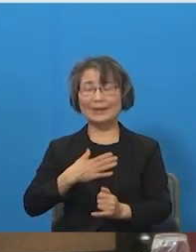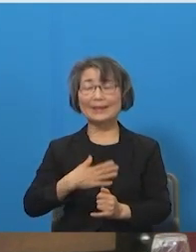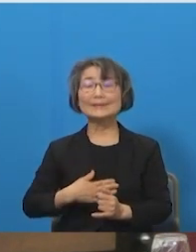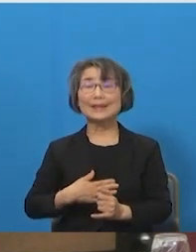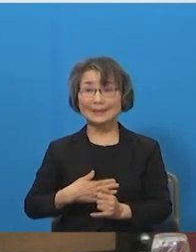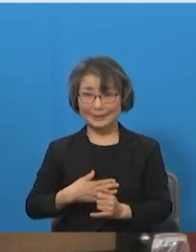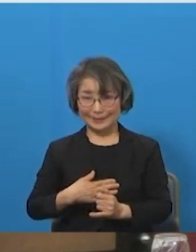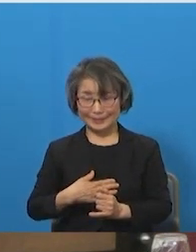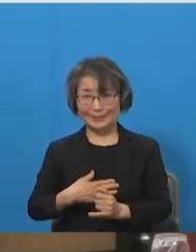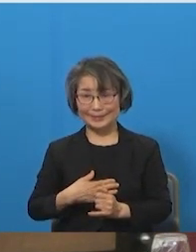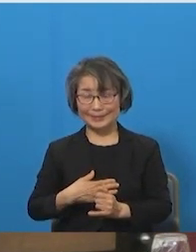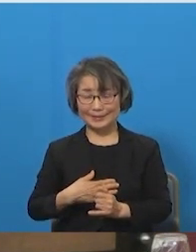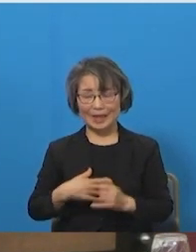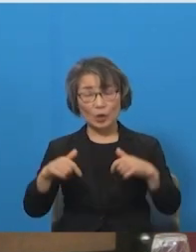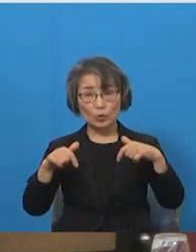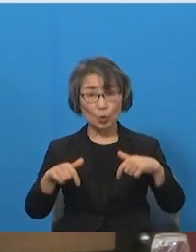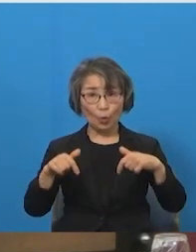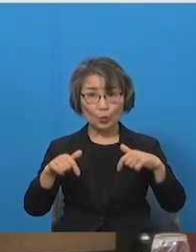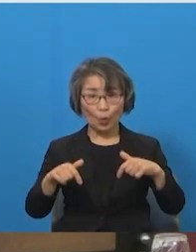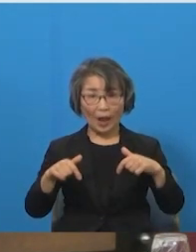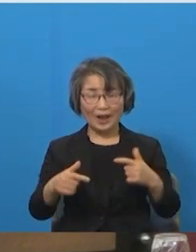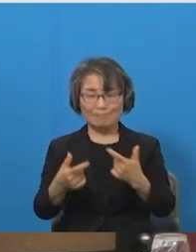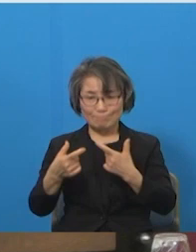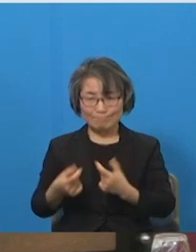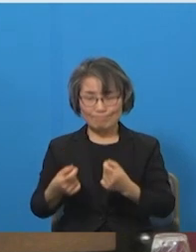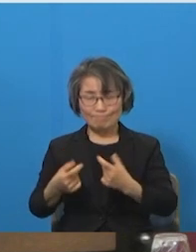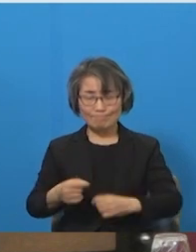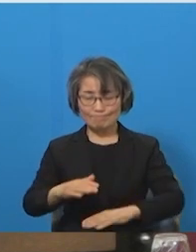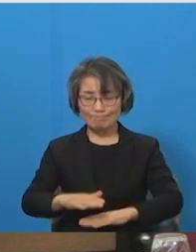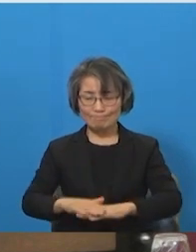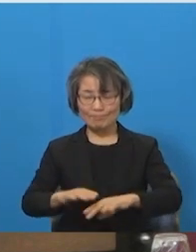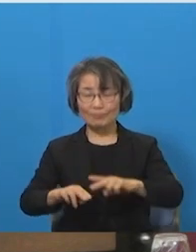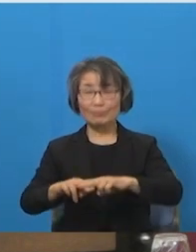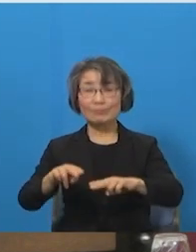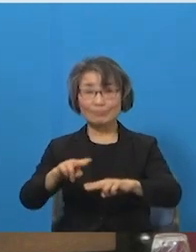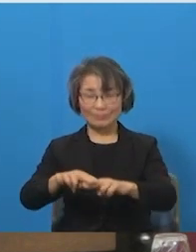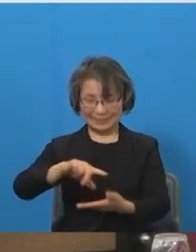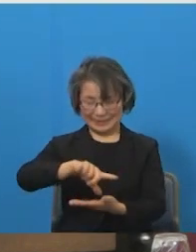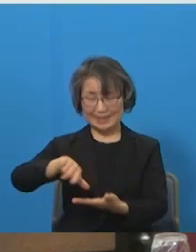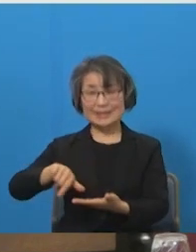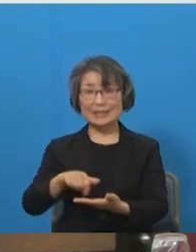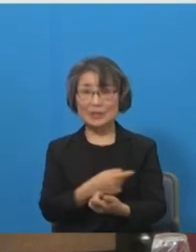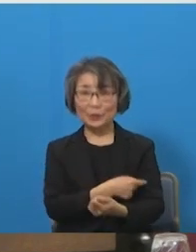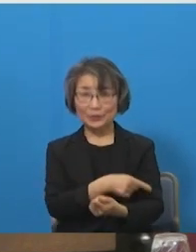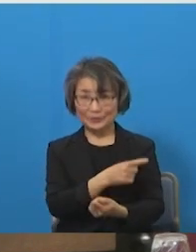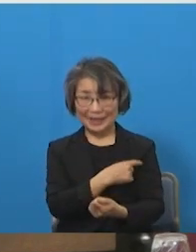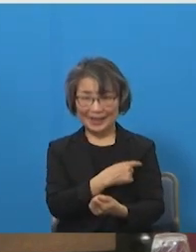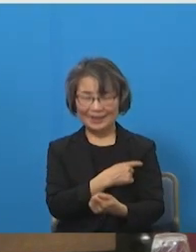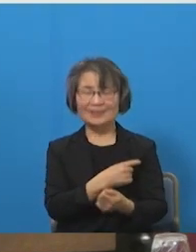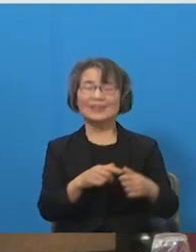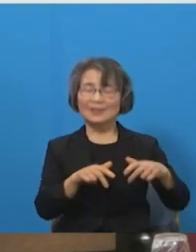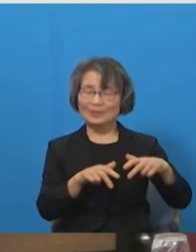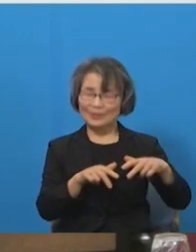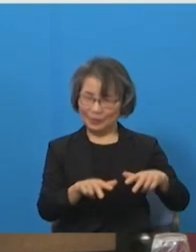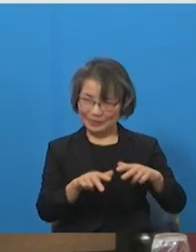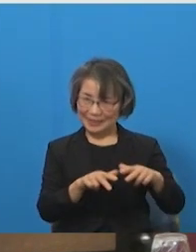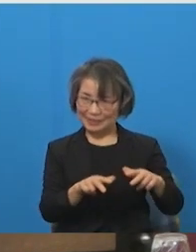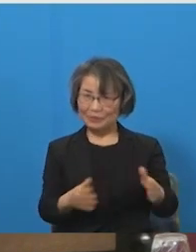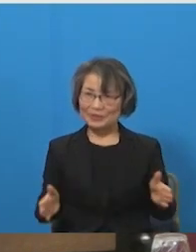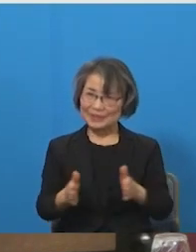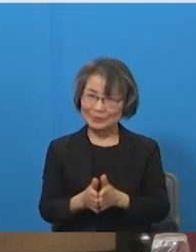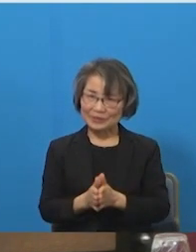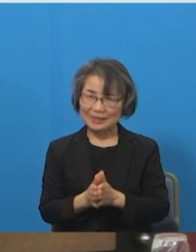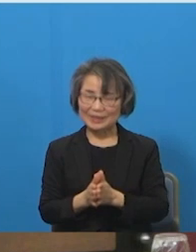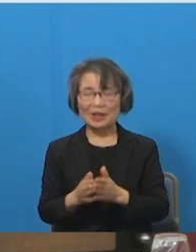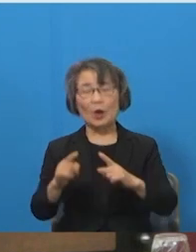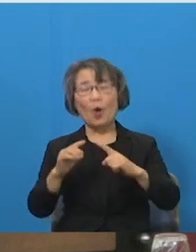京都が面々と培ってきた誇るべき地域力を生かし、 市民と行政との連携による新しい公